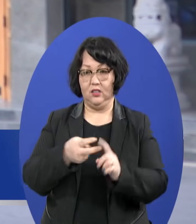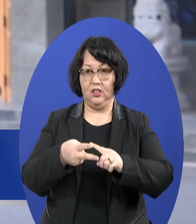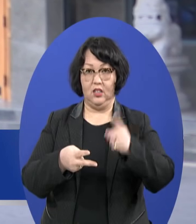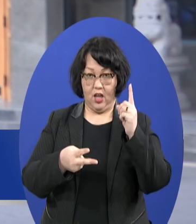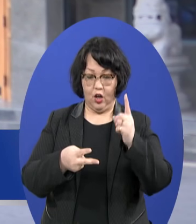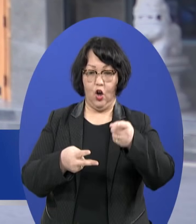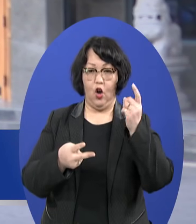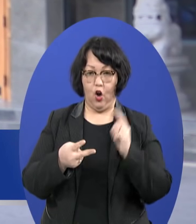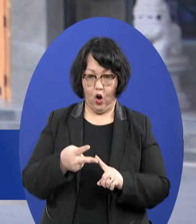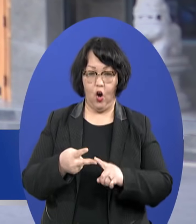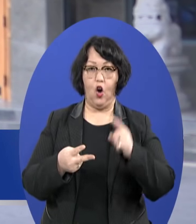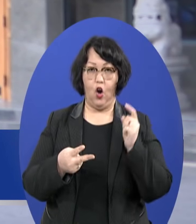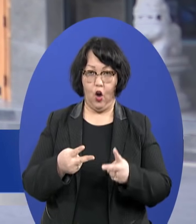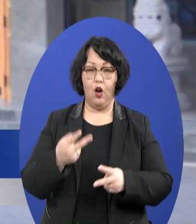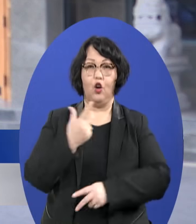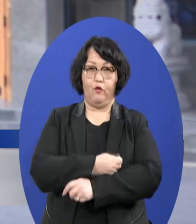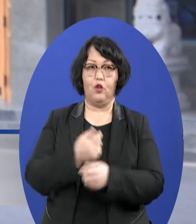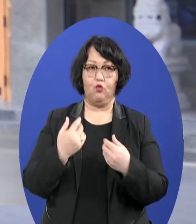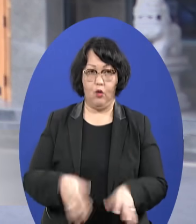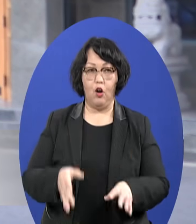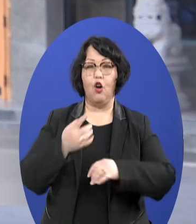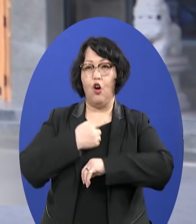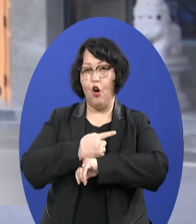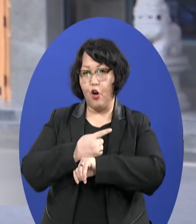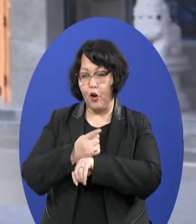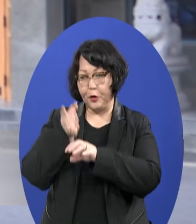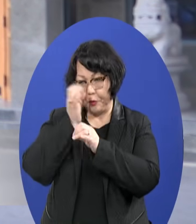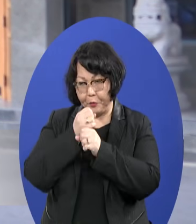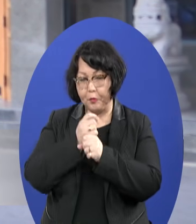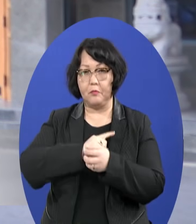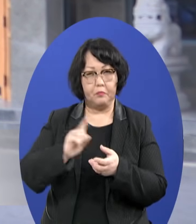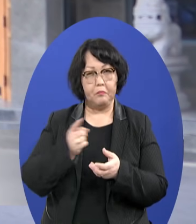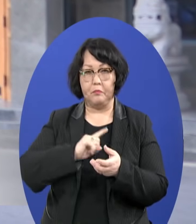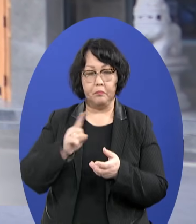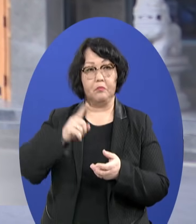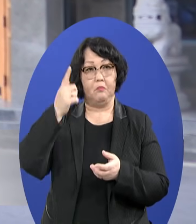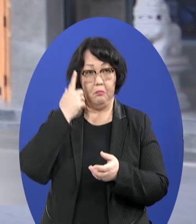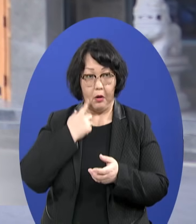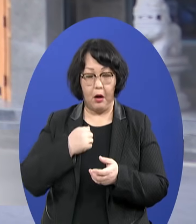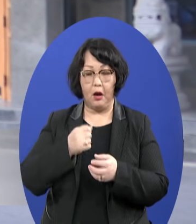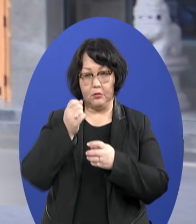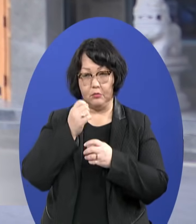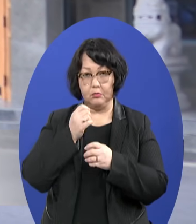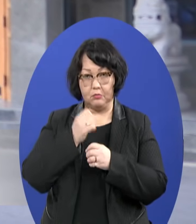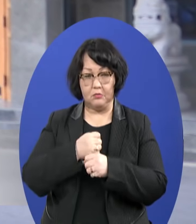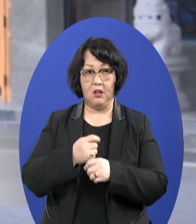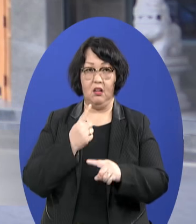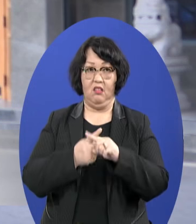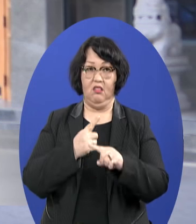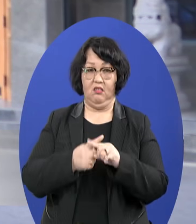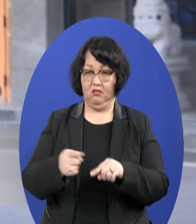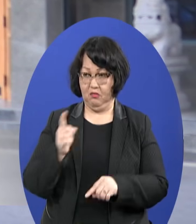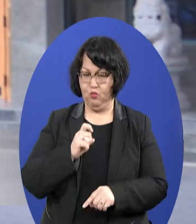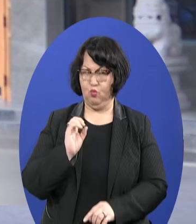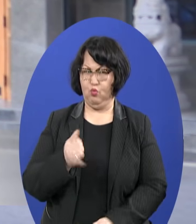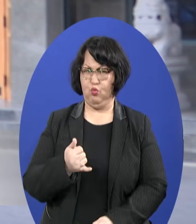үргээ гүйцэтгэж байгаа учраас тогтсон хугацаанд ойрохон шинжилгээ өгөө явж ирсэн юм л та. Тэгээ маргааш нь өгсөн эерэг тохиолдол гараад тэгээд 11 хоног